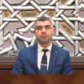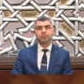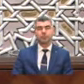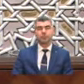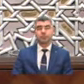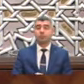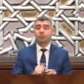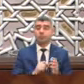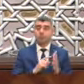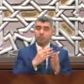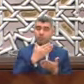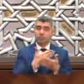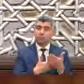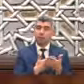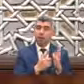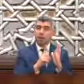ينص الظهير الشريف رقم